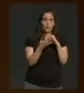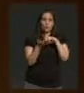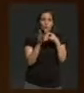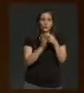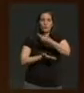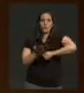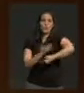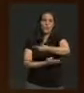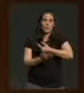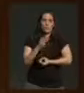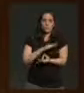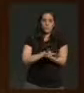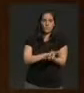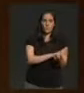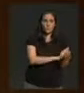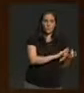zelaietan.